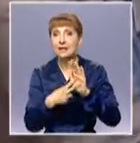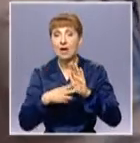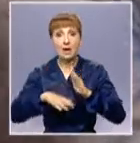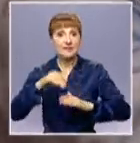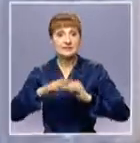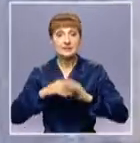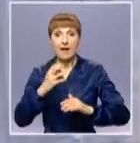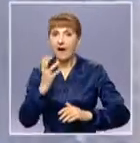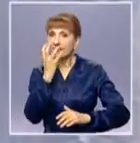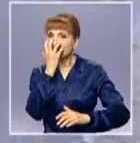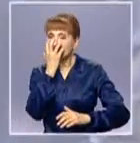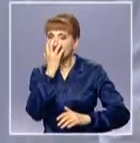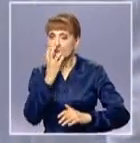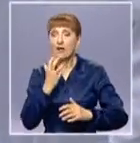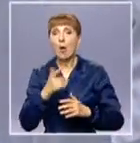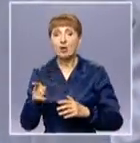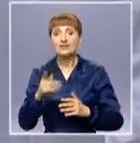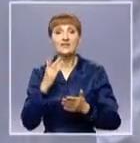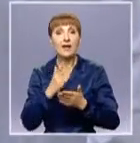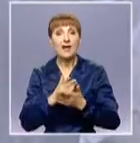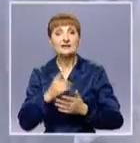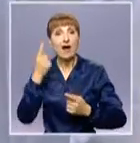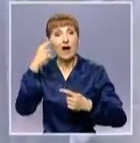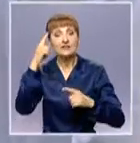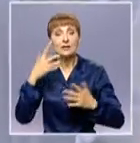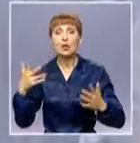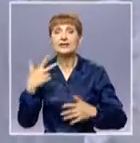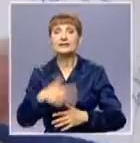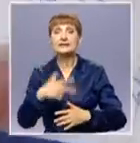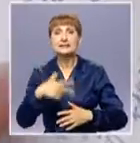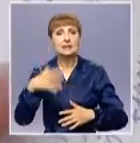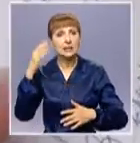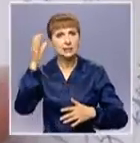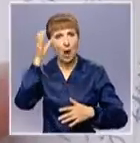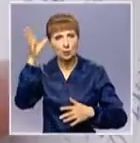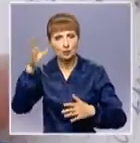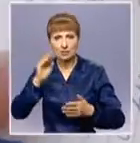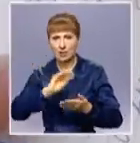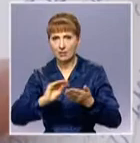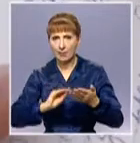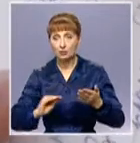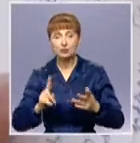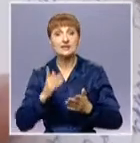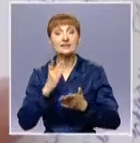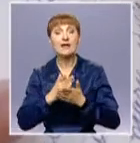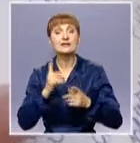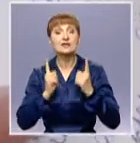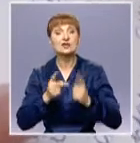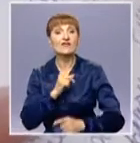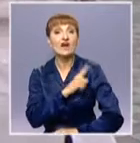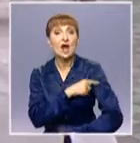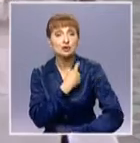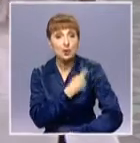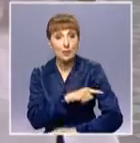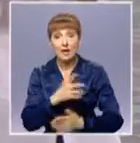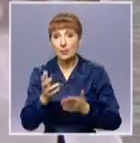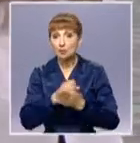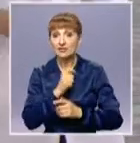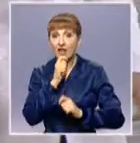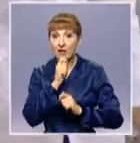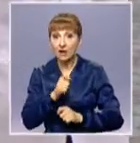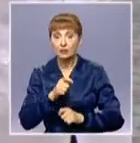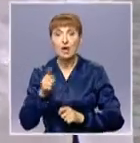специальности анестезиолог-реаниматолог. Он является автором более 30 научных работ. Чтобы стать настоящим врачом и получить награду от акима,